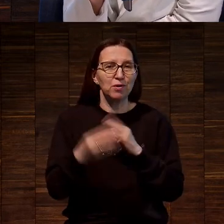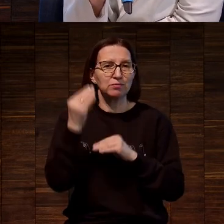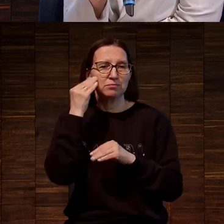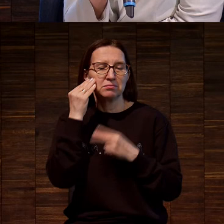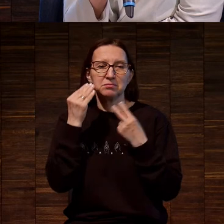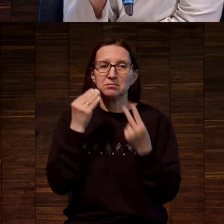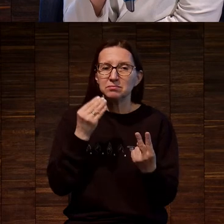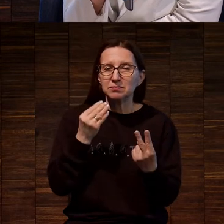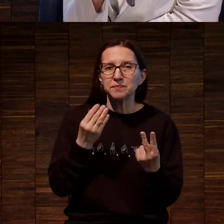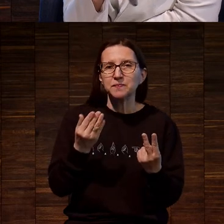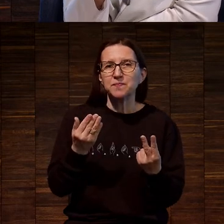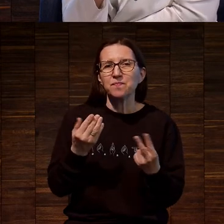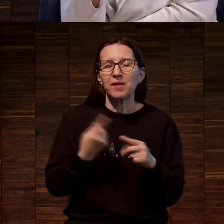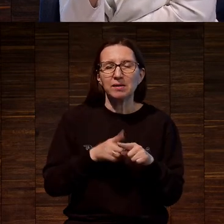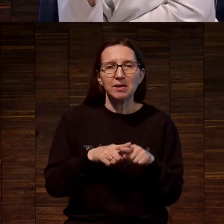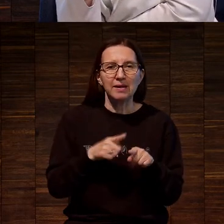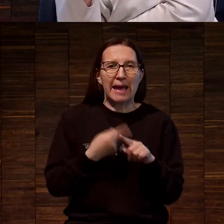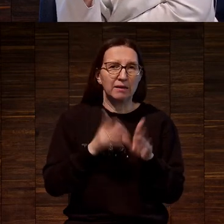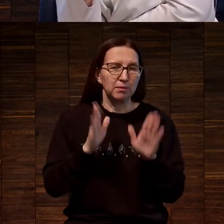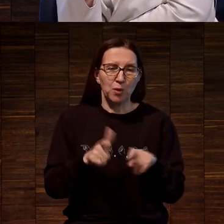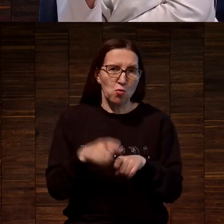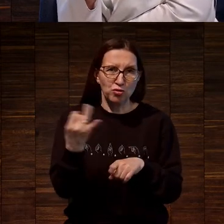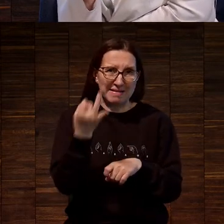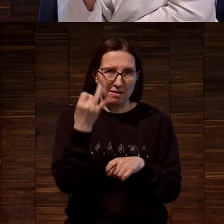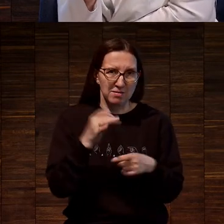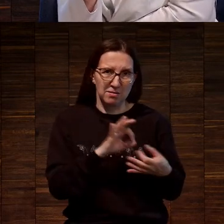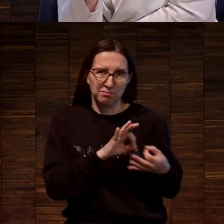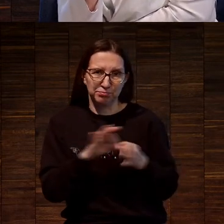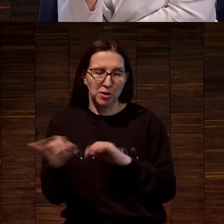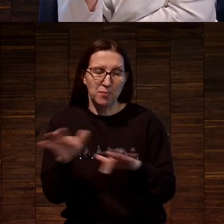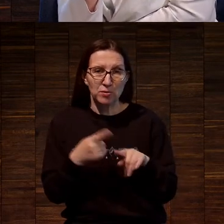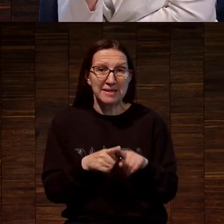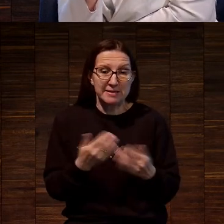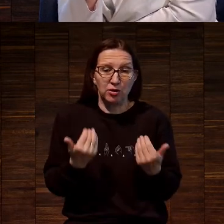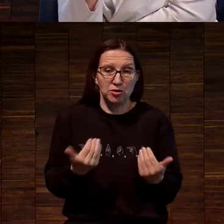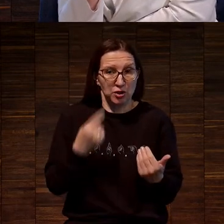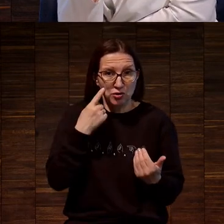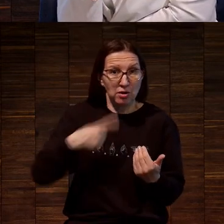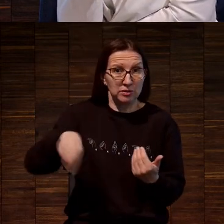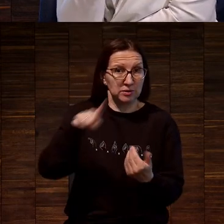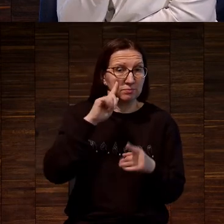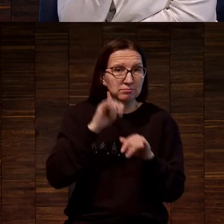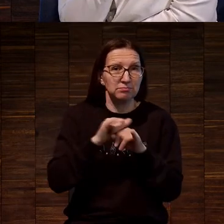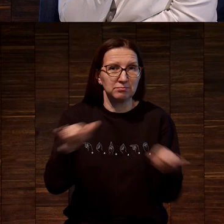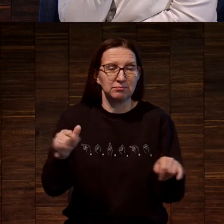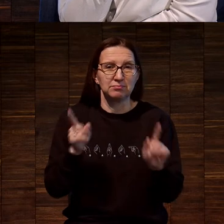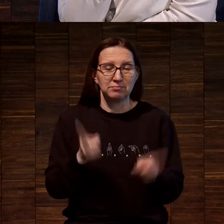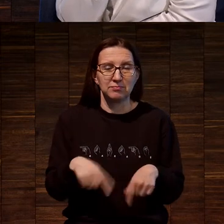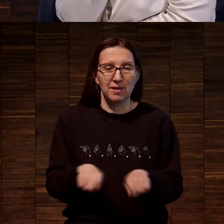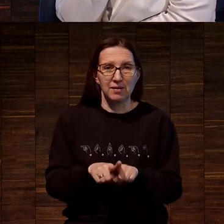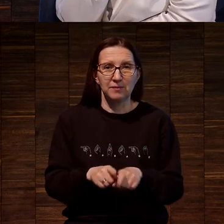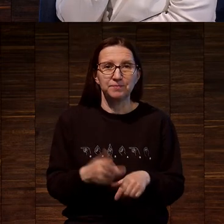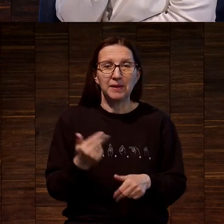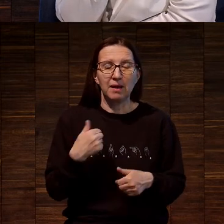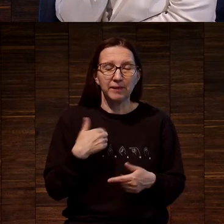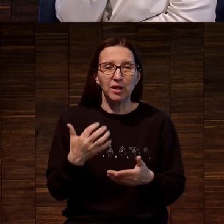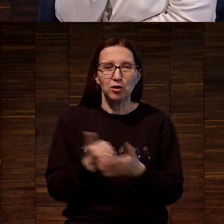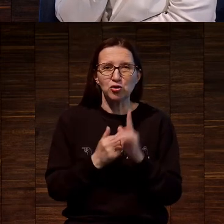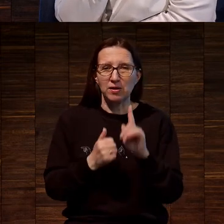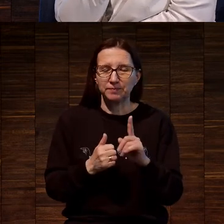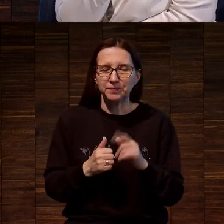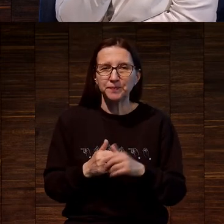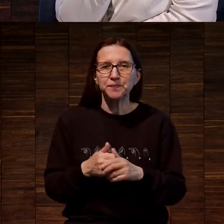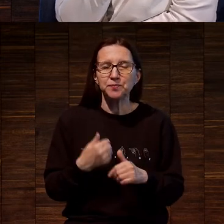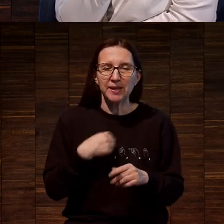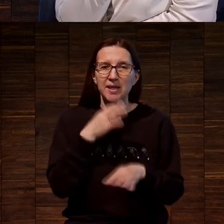довольно интересный процесс, который происходит прямо сейчас на наших глазах. Да, я нашла свой комментарий. Да. Это, я, по-моему, даже